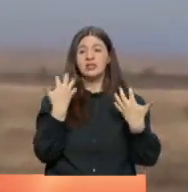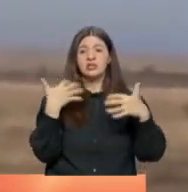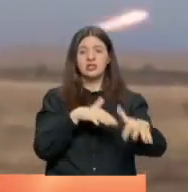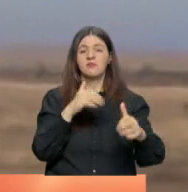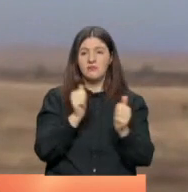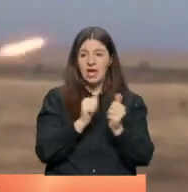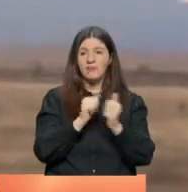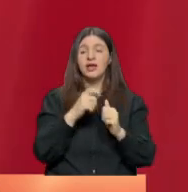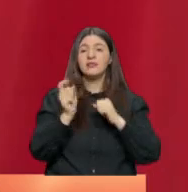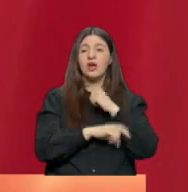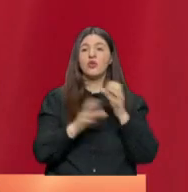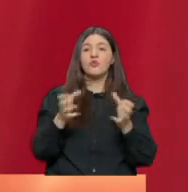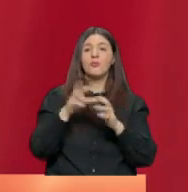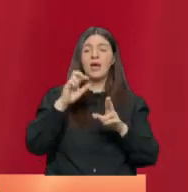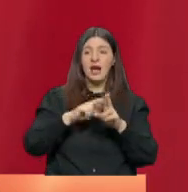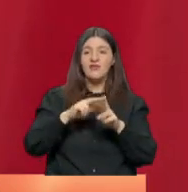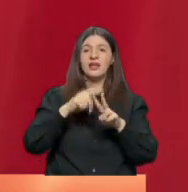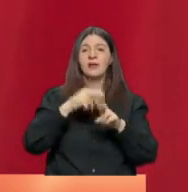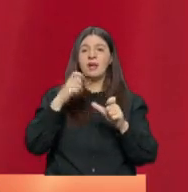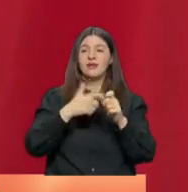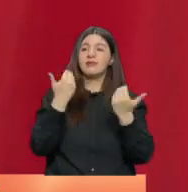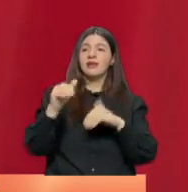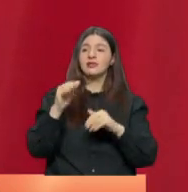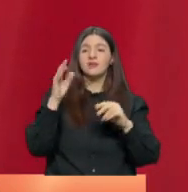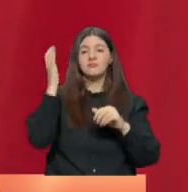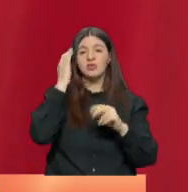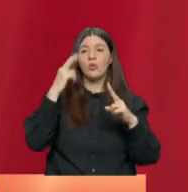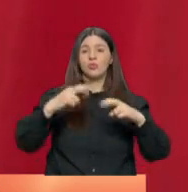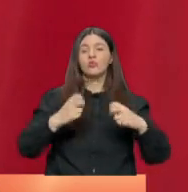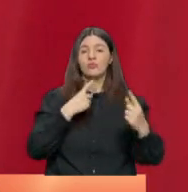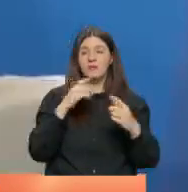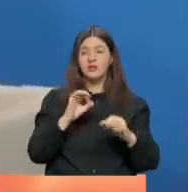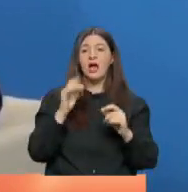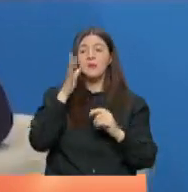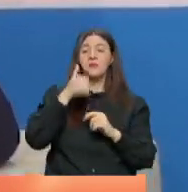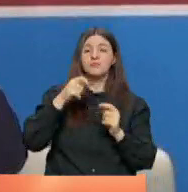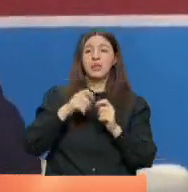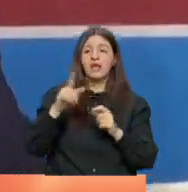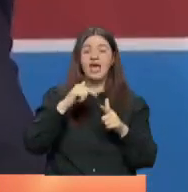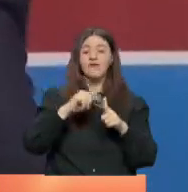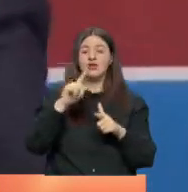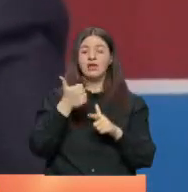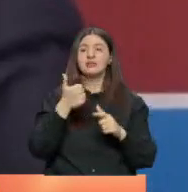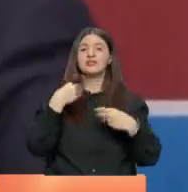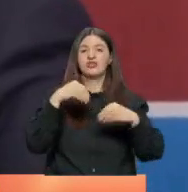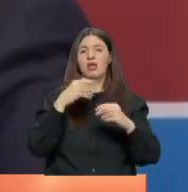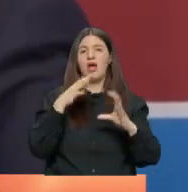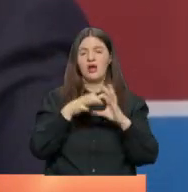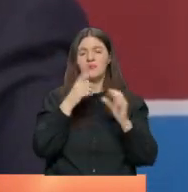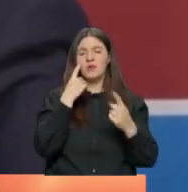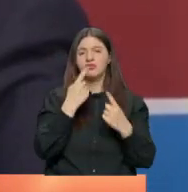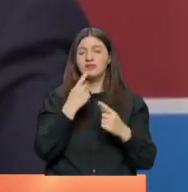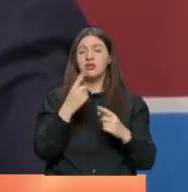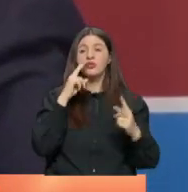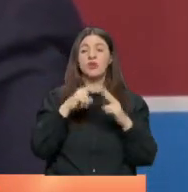yığınağıyla terör örgütü PKK-YPG'ye desteği başlıklarıyla oturdu. Biden F-16 satışıyla ilgileneceğini söylerken